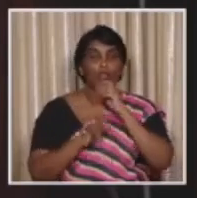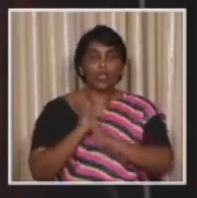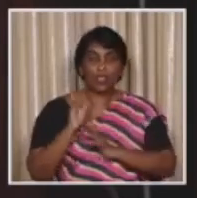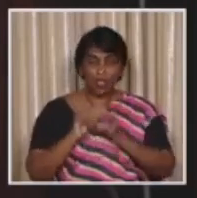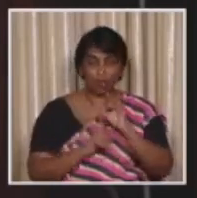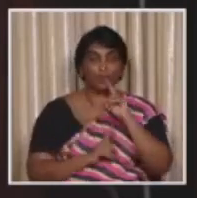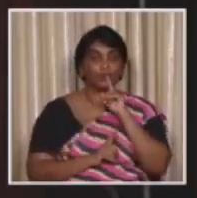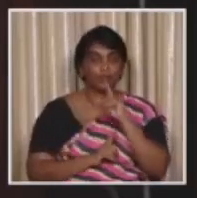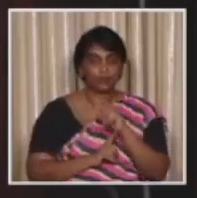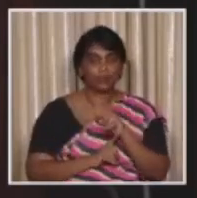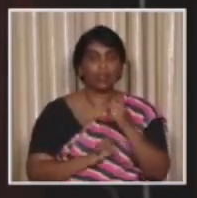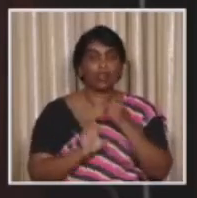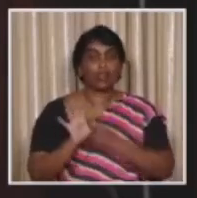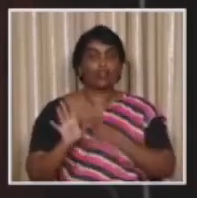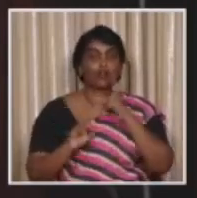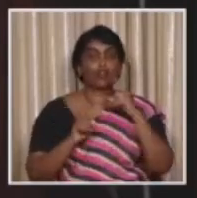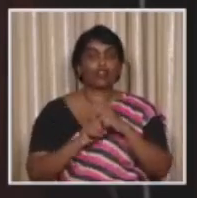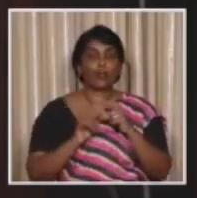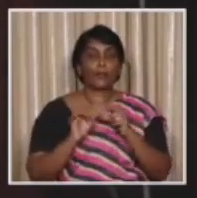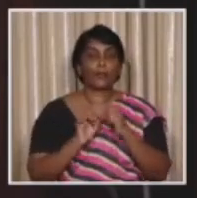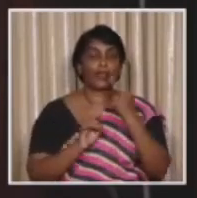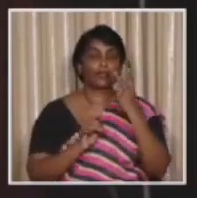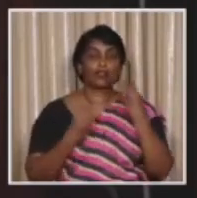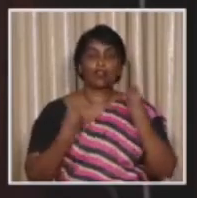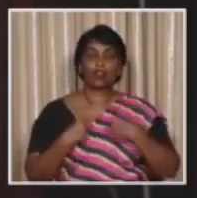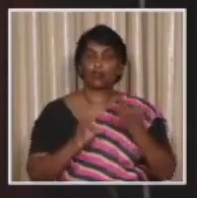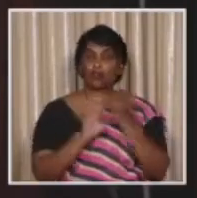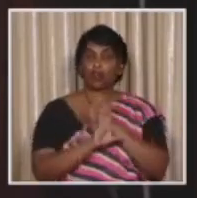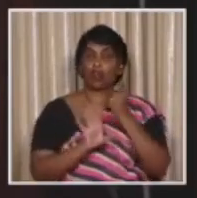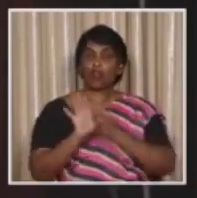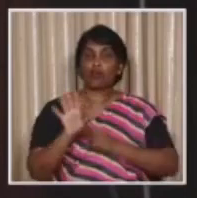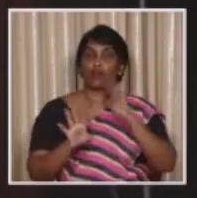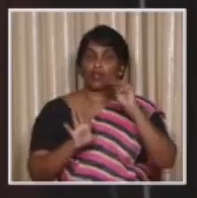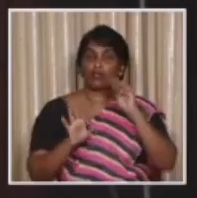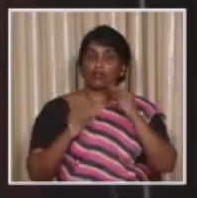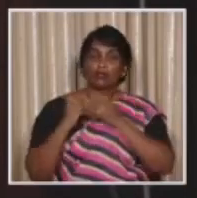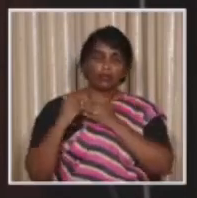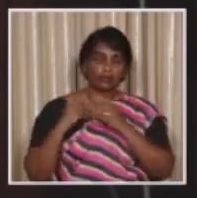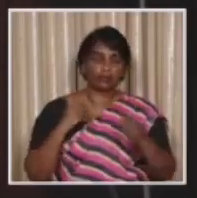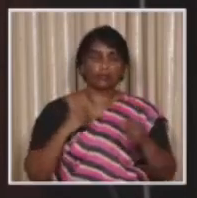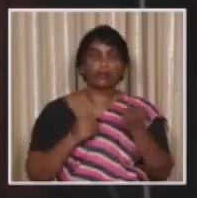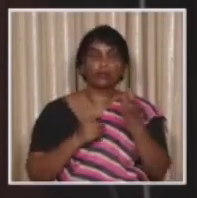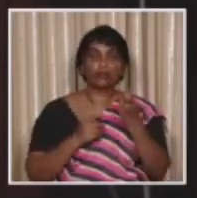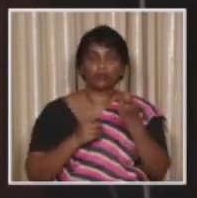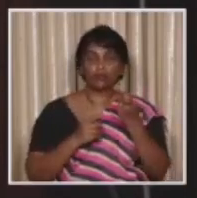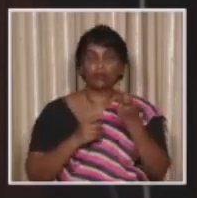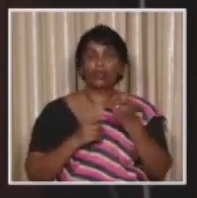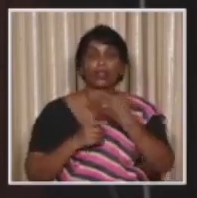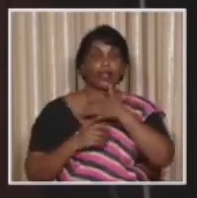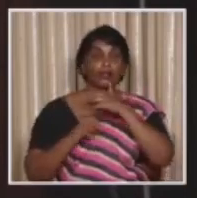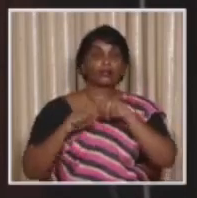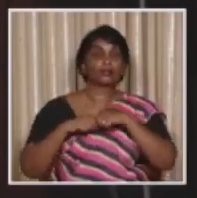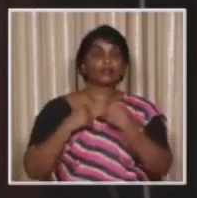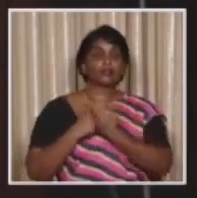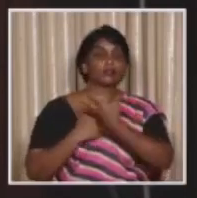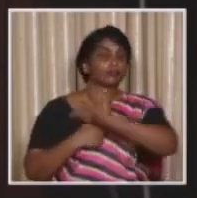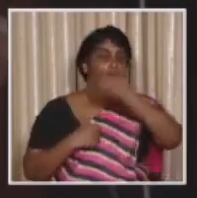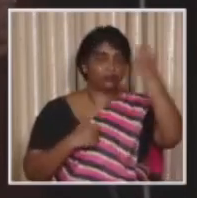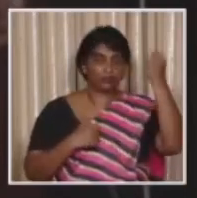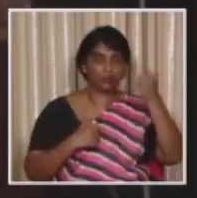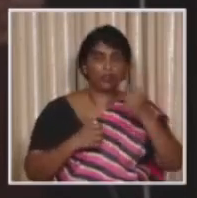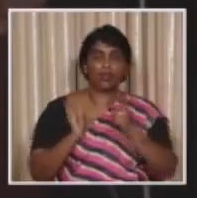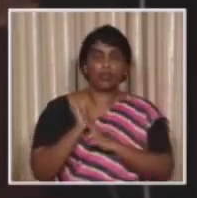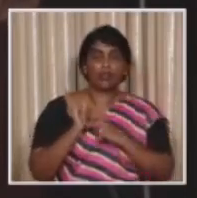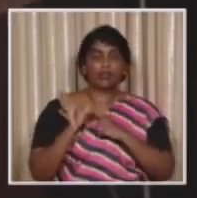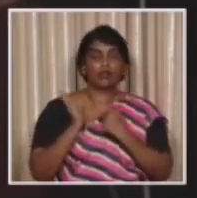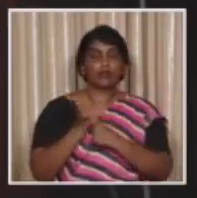කියනවා අවුරුදු ඩොලර් බිලියන එකක් අහිමි වෙලාලු පහුගිය අවුරුදු 30 40 ඒ සල්ලි ටික එංගලන් සමාගමක් ගන්නවලු